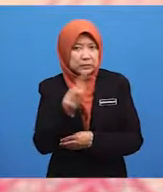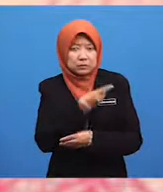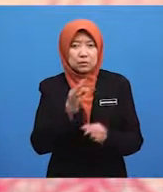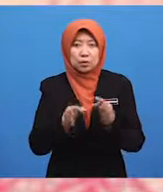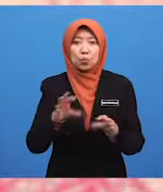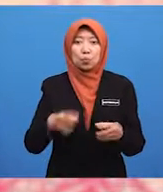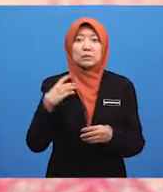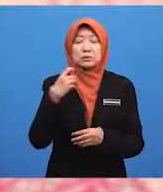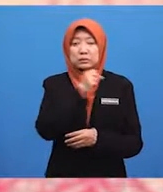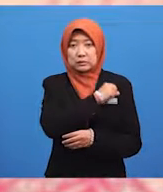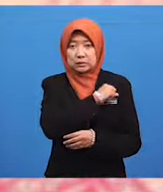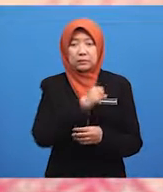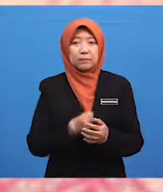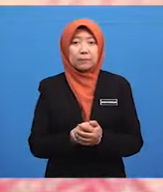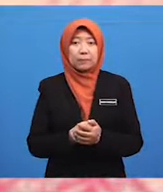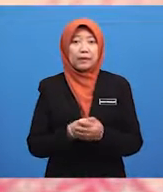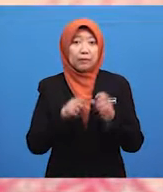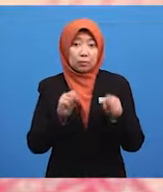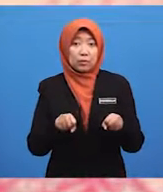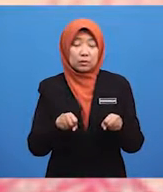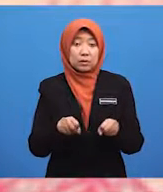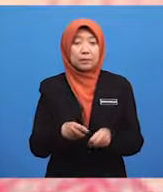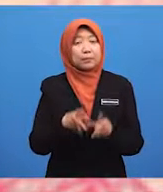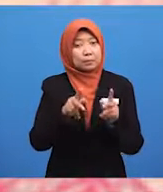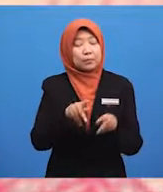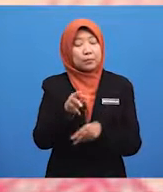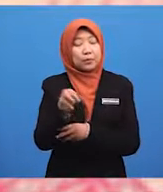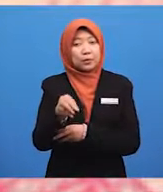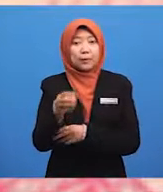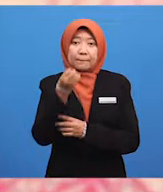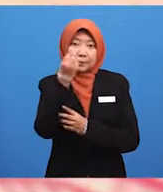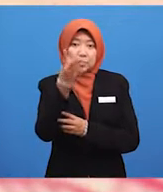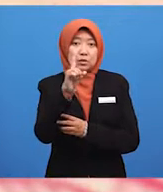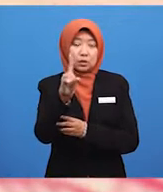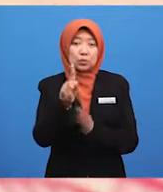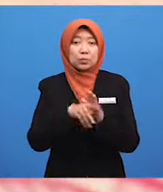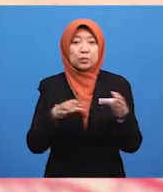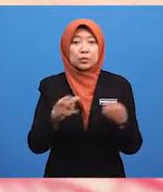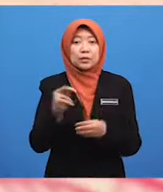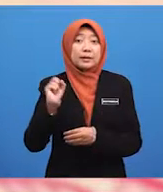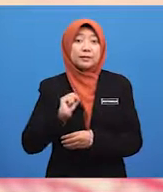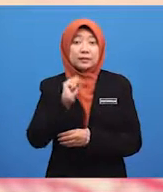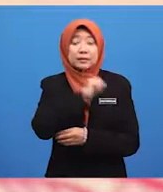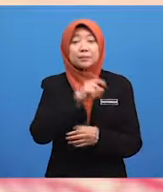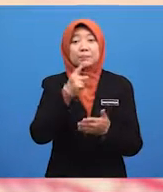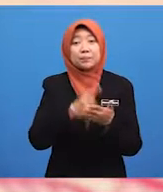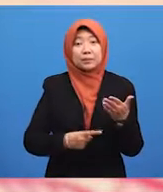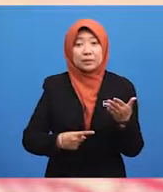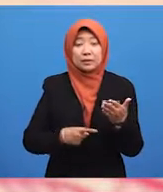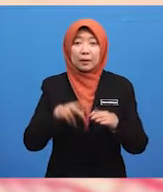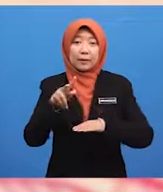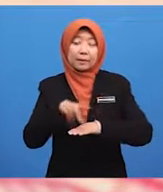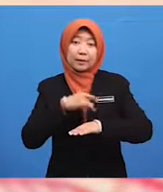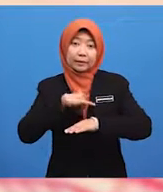syirik. Bolehkah kamu memberikan satu contoh perbuatan syirik? Apa? Memakai